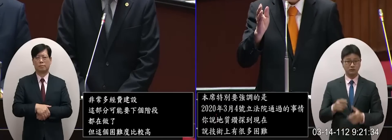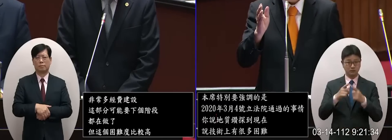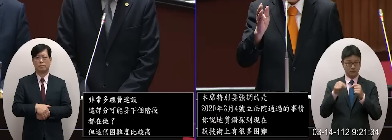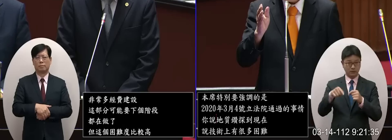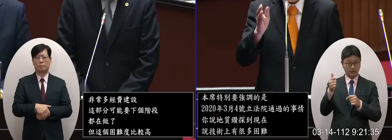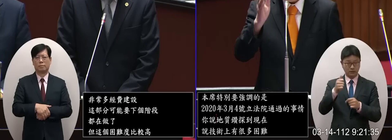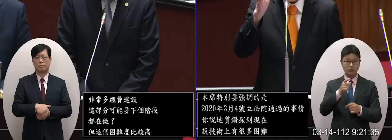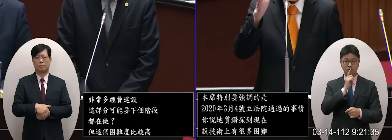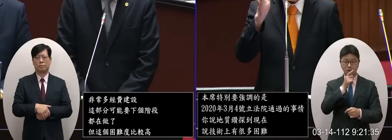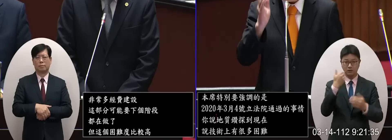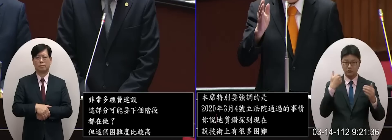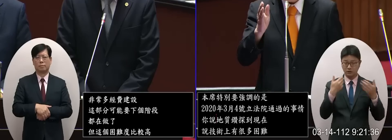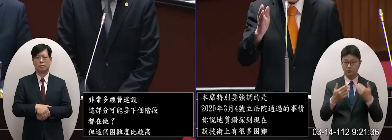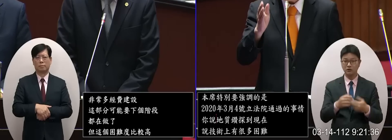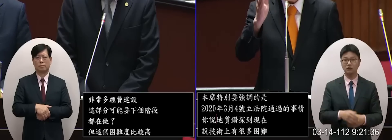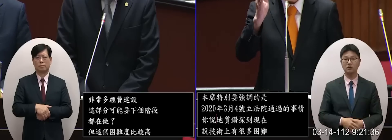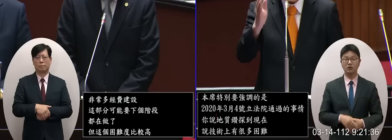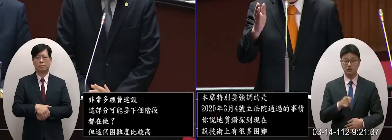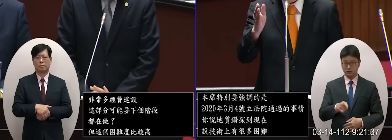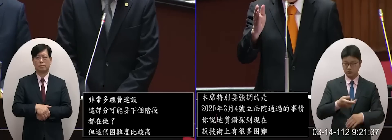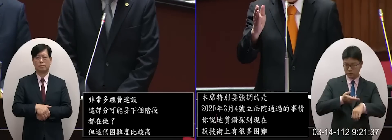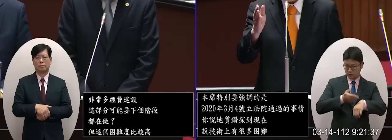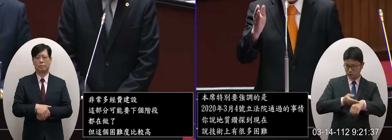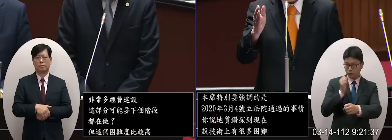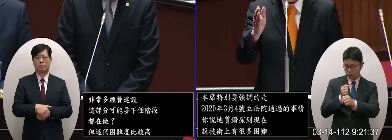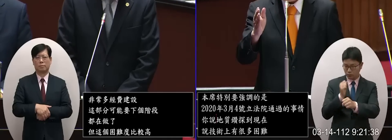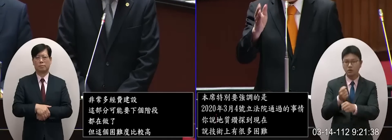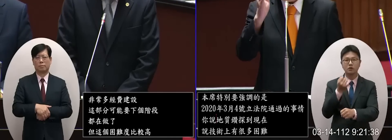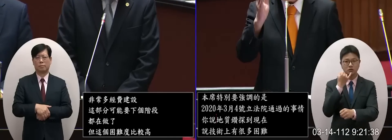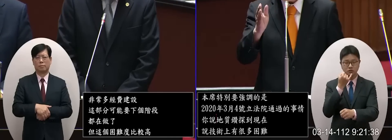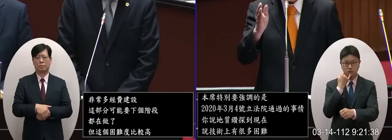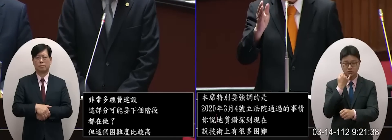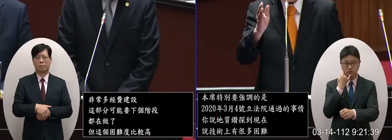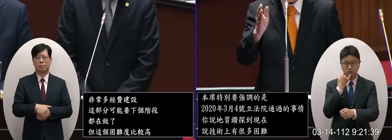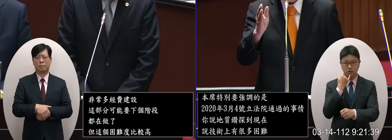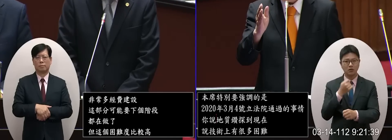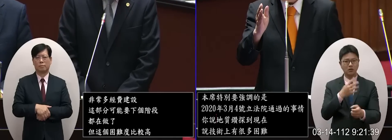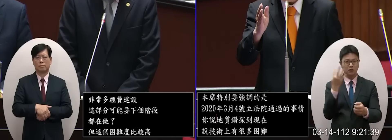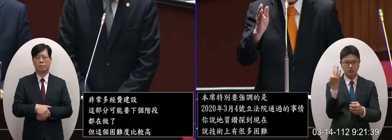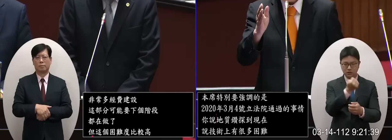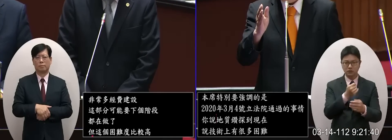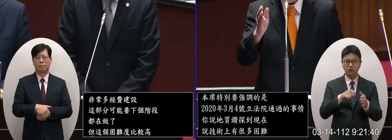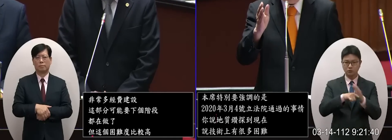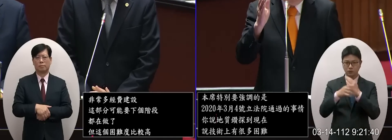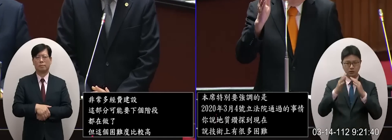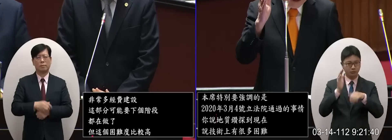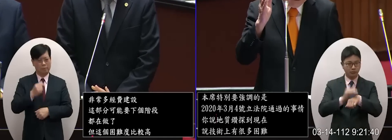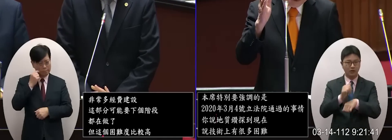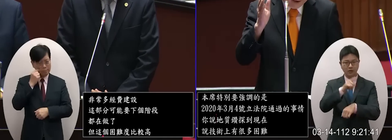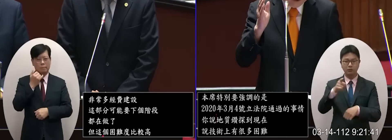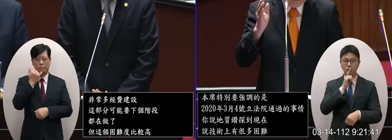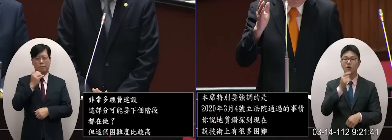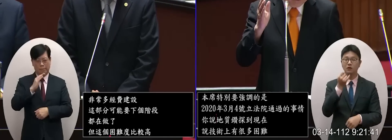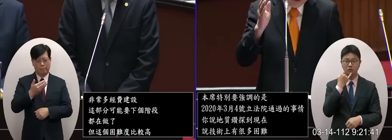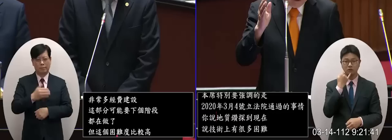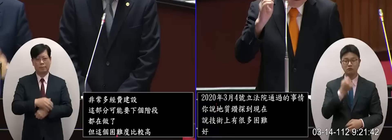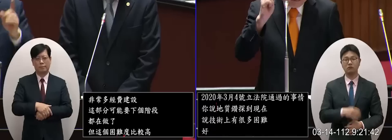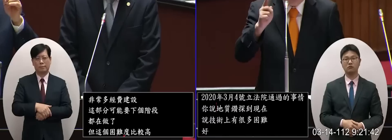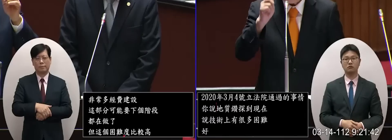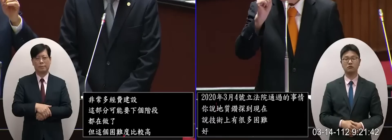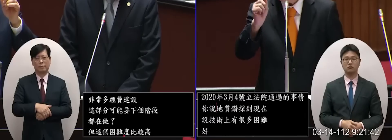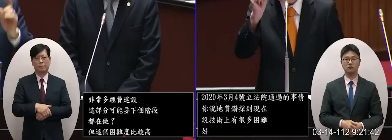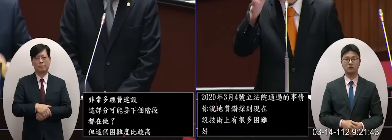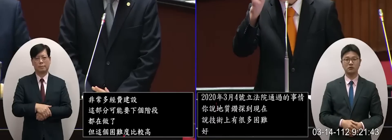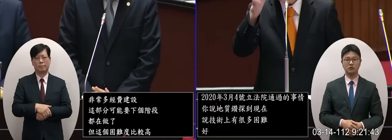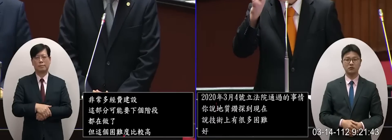楚，这是可行的，技术上是可行的，几位专家都讲可行的， 困难， 可行，